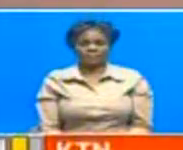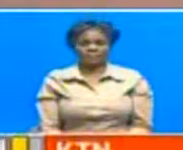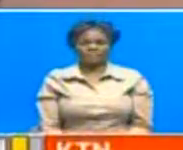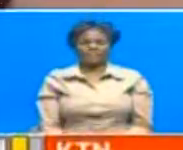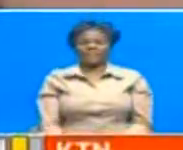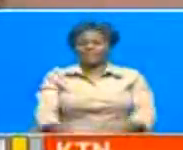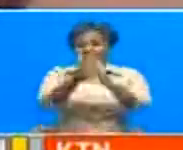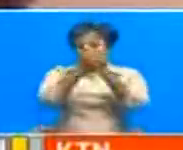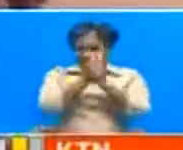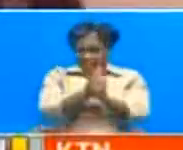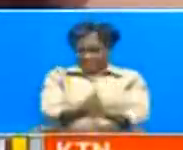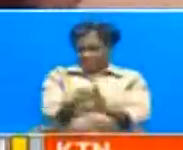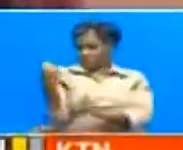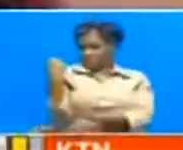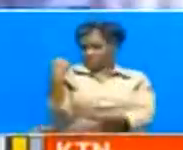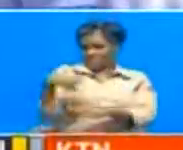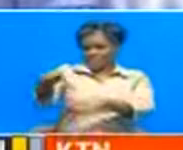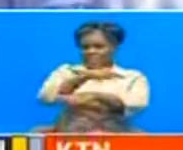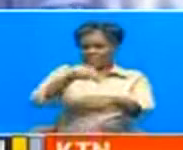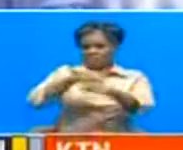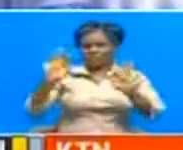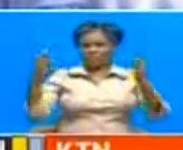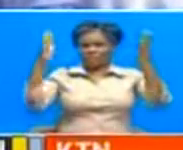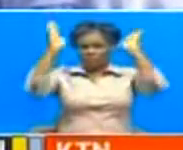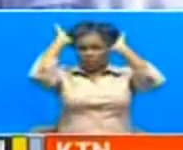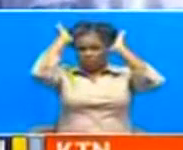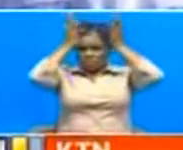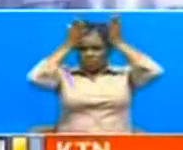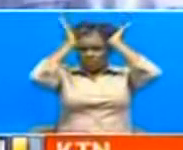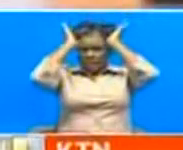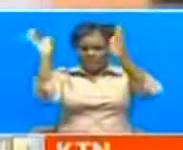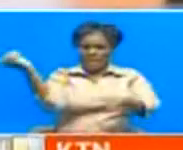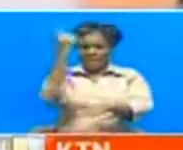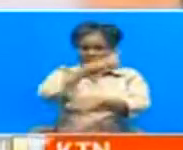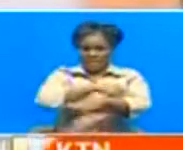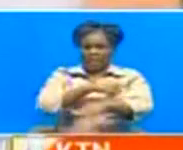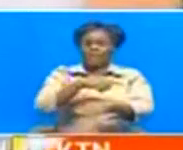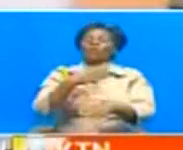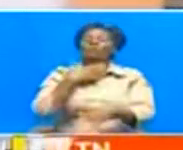Juzi tu ambapo taifa liliadhimisha siku ya punda na viongozi kutakiwa kupitisha sheria za